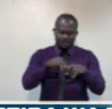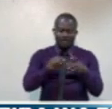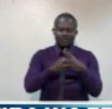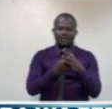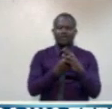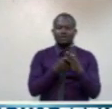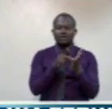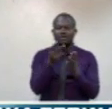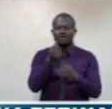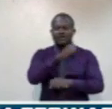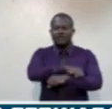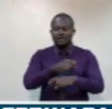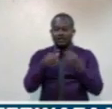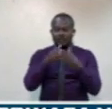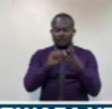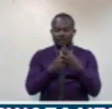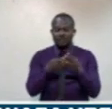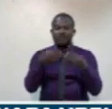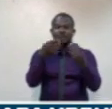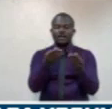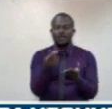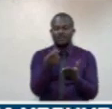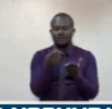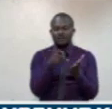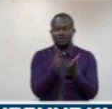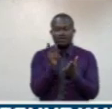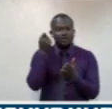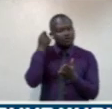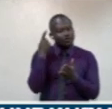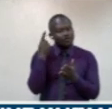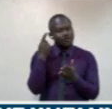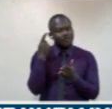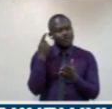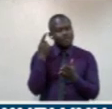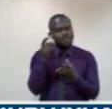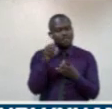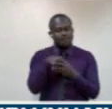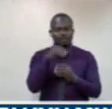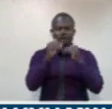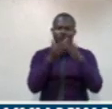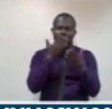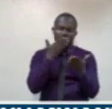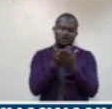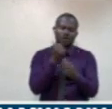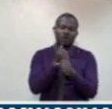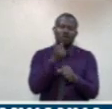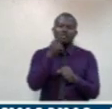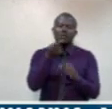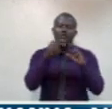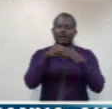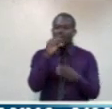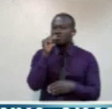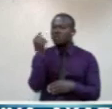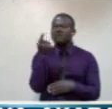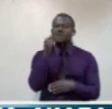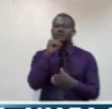amafaranga y'ishuri, ni naho duhera dutanga amafaranga atunga umunyeshuri. Urumva rero ntabwo mu rwego rwiza rwo gukora wavuga ngo byabaye mu magambo